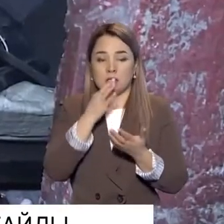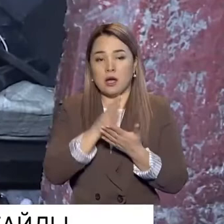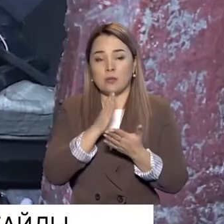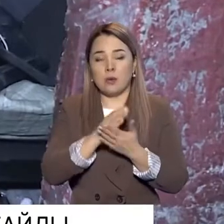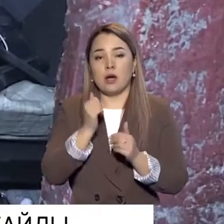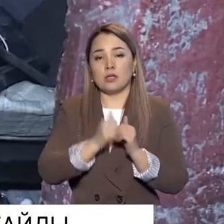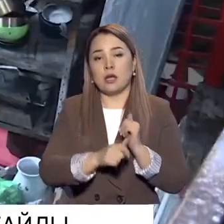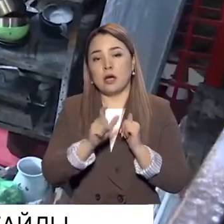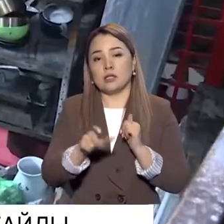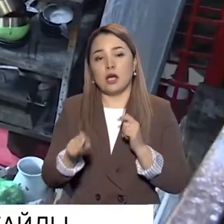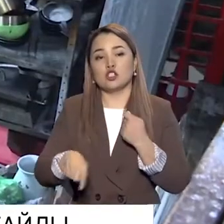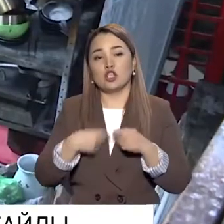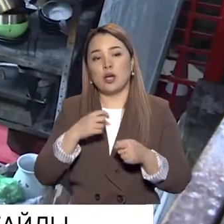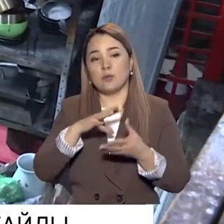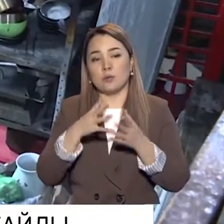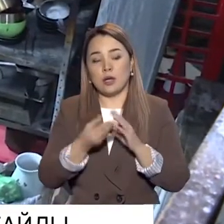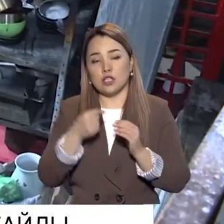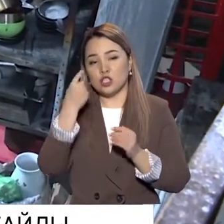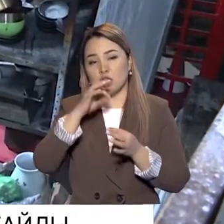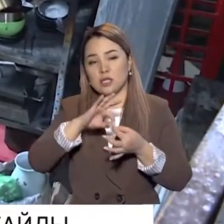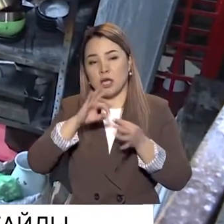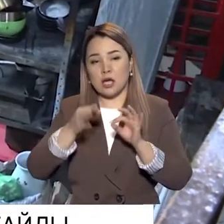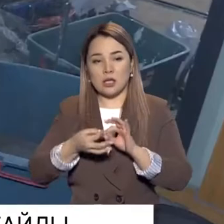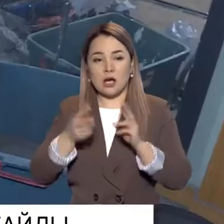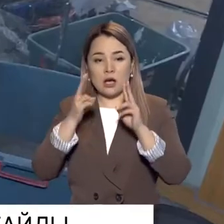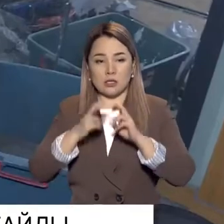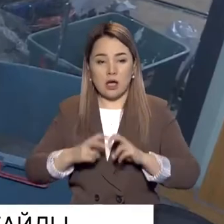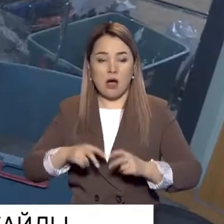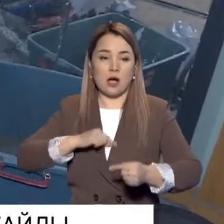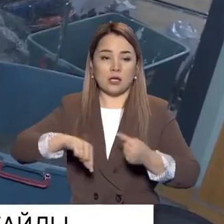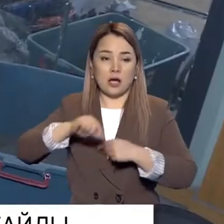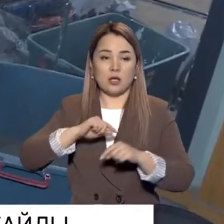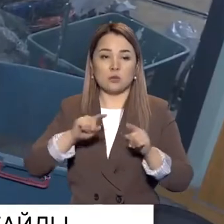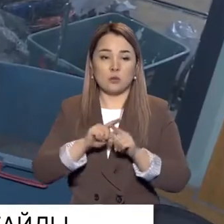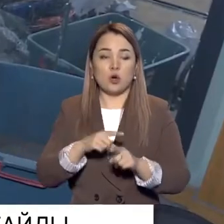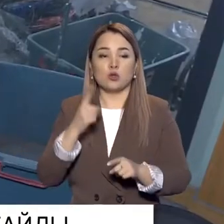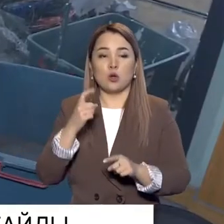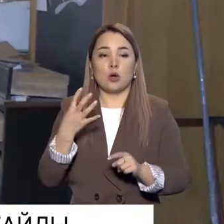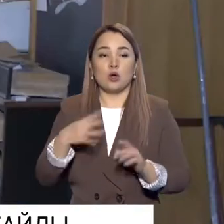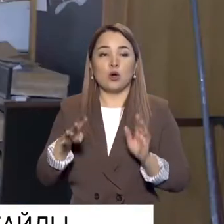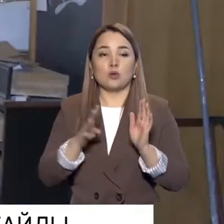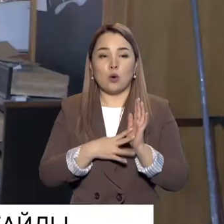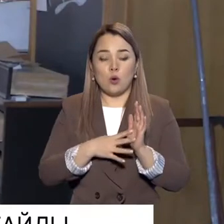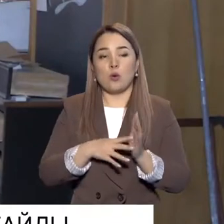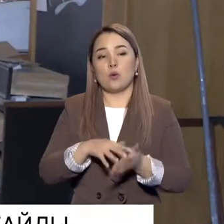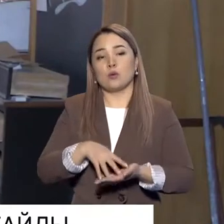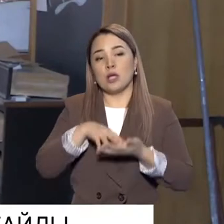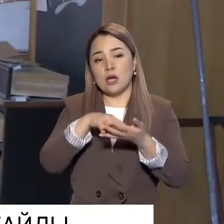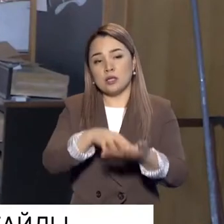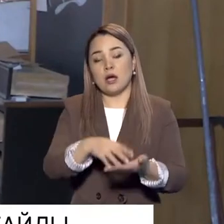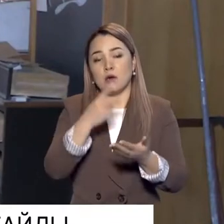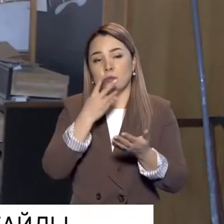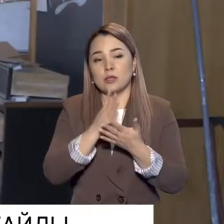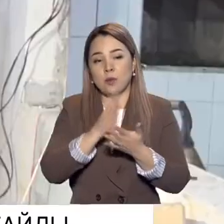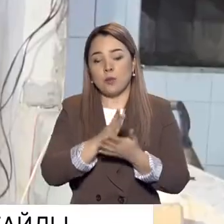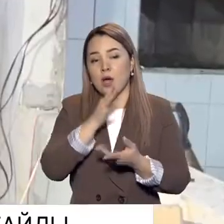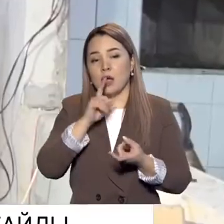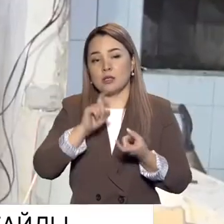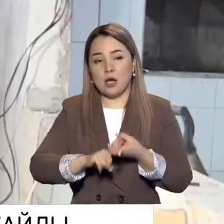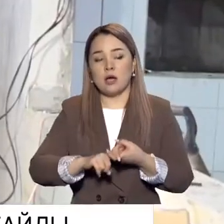Әр заматтың шығыны жеке дара қаралады. Қазірге дейін кәсіпкерлерден 149 өтініш түскен. Өтемақыны